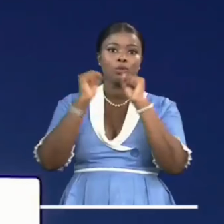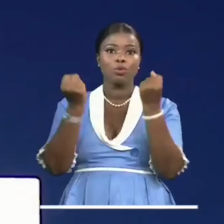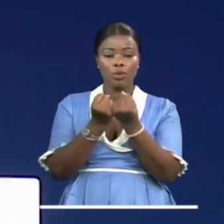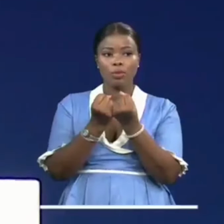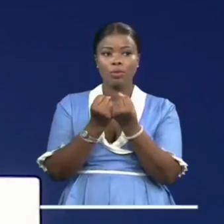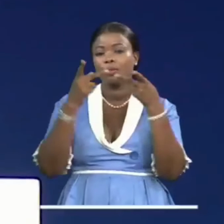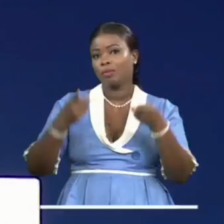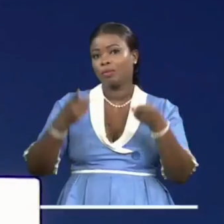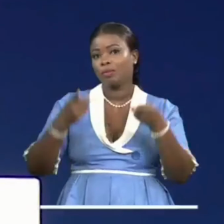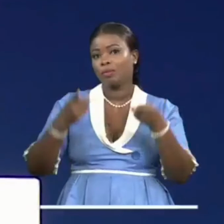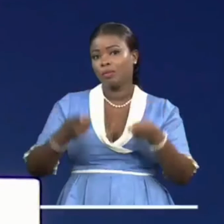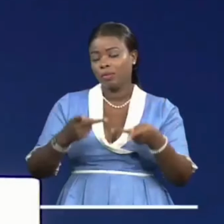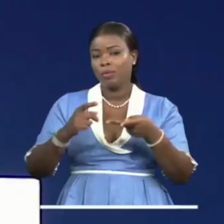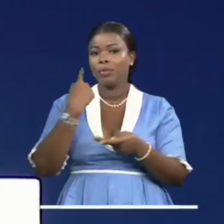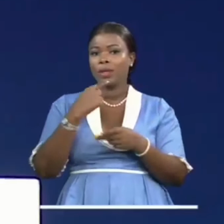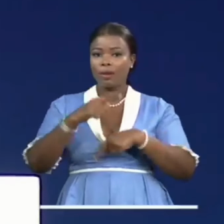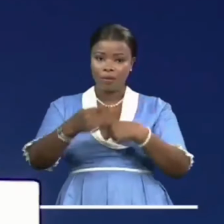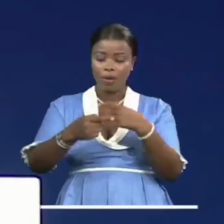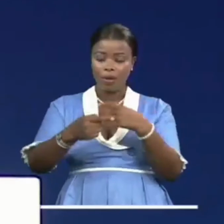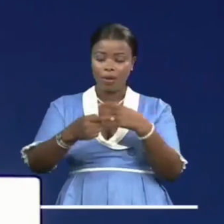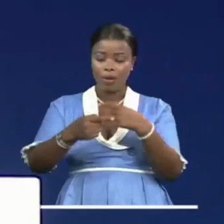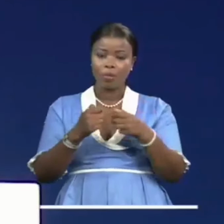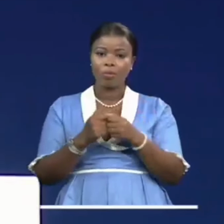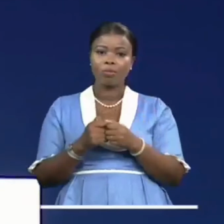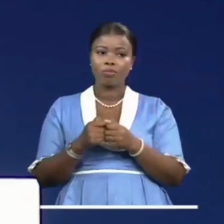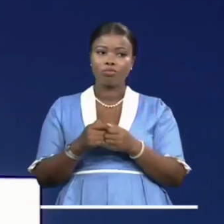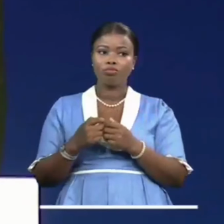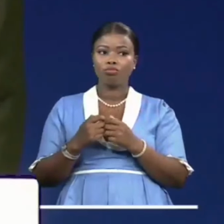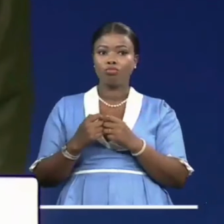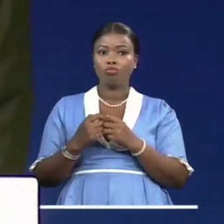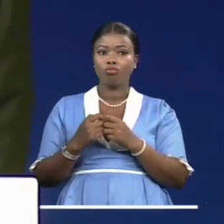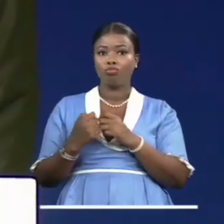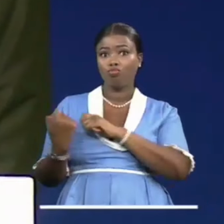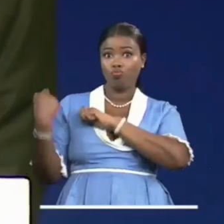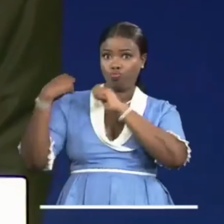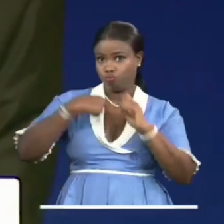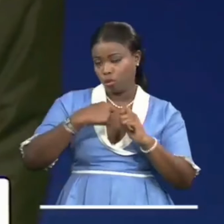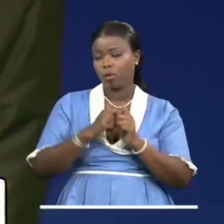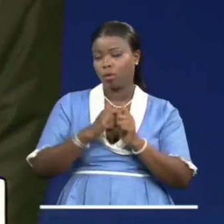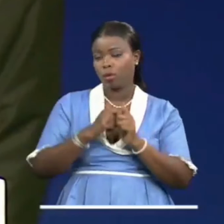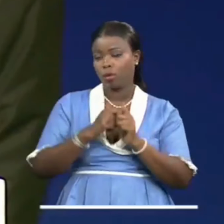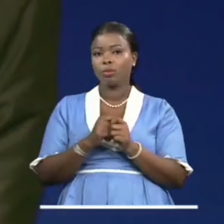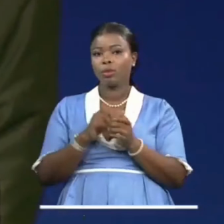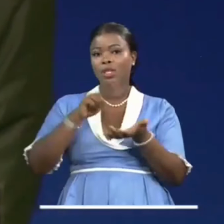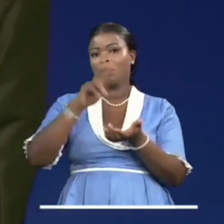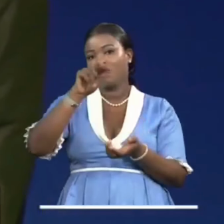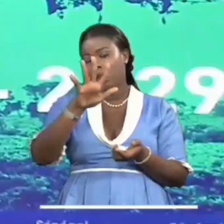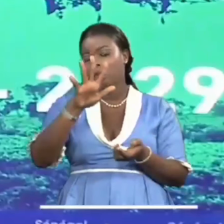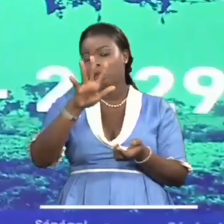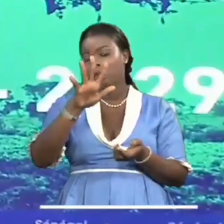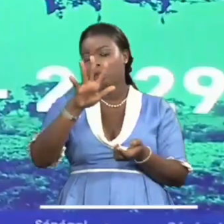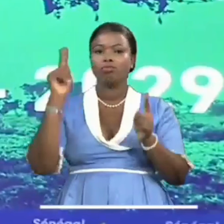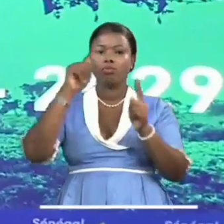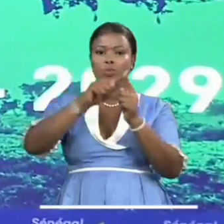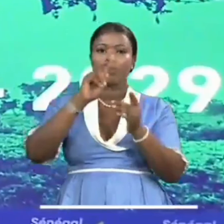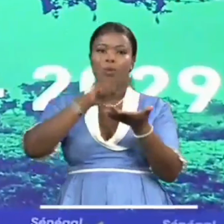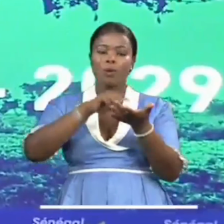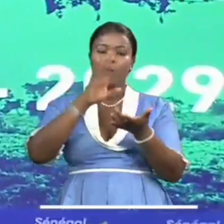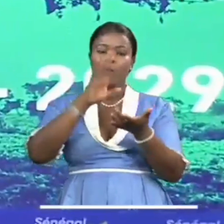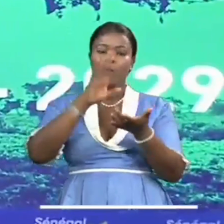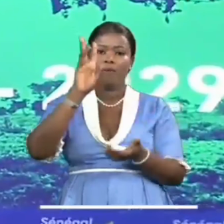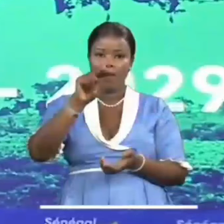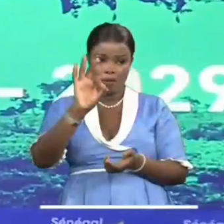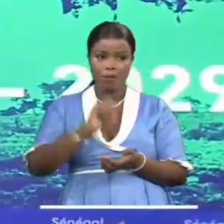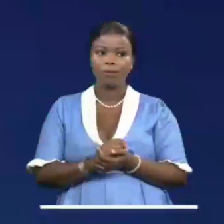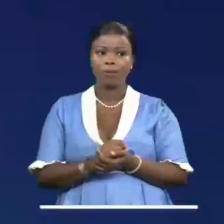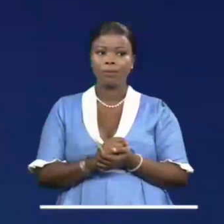présentation qui va porter sur le plan d'action quinquenal 2025229 correspondant au premier mandat